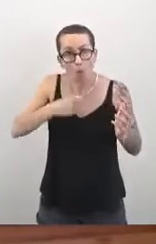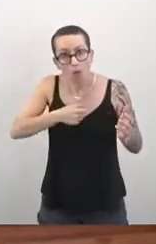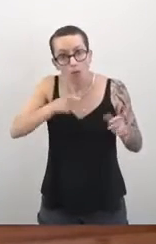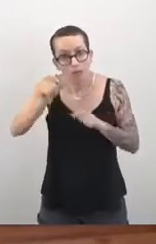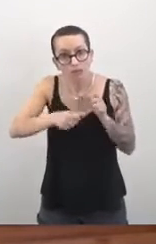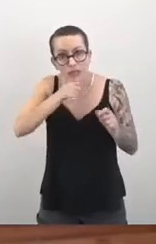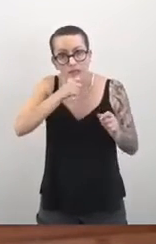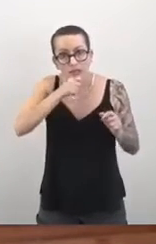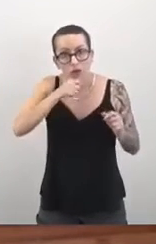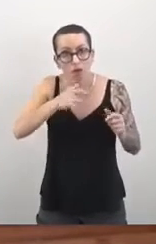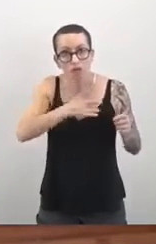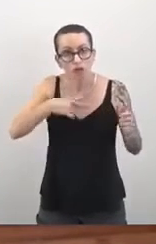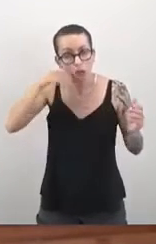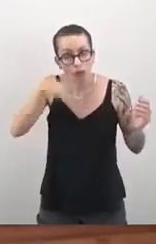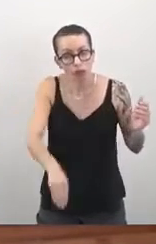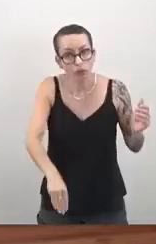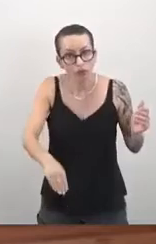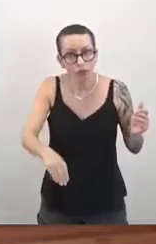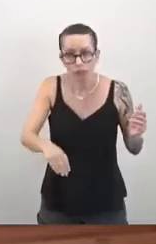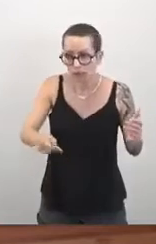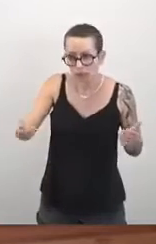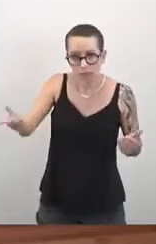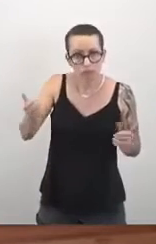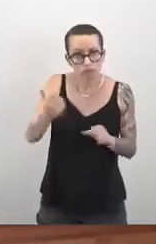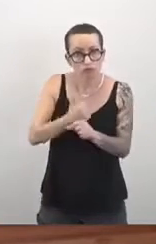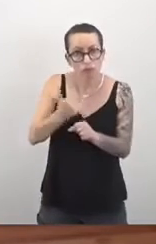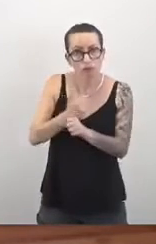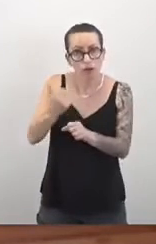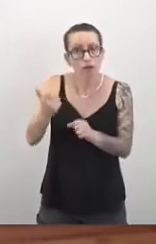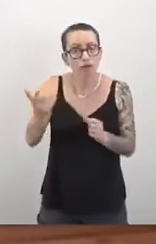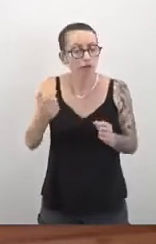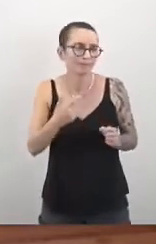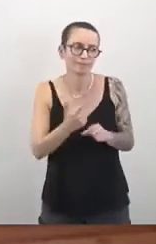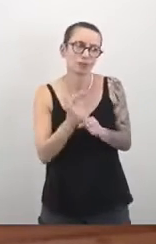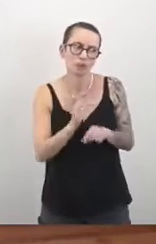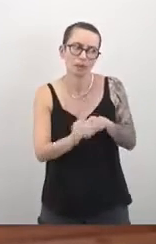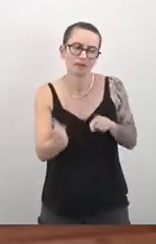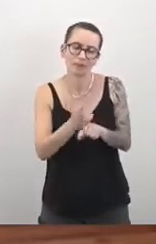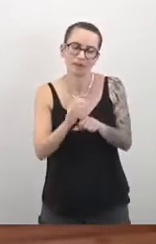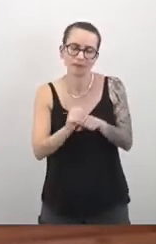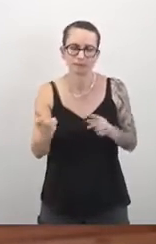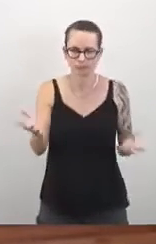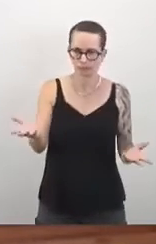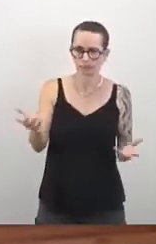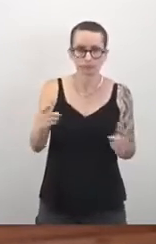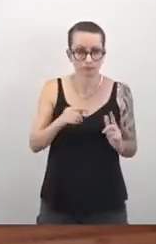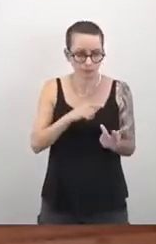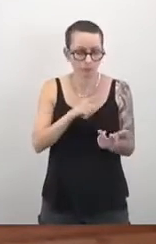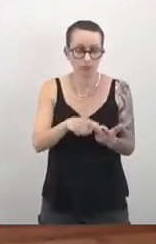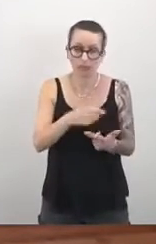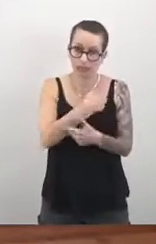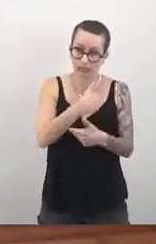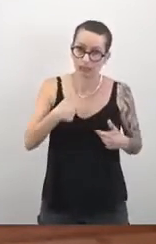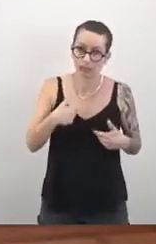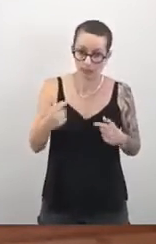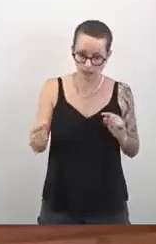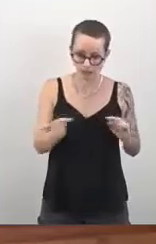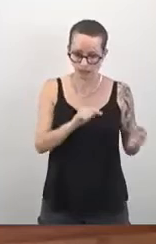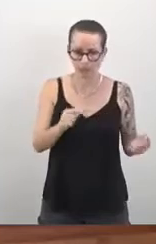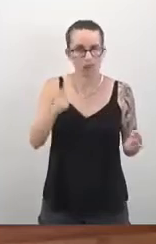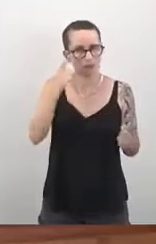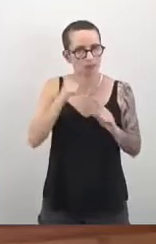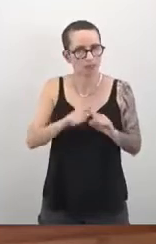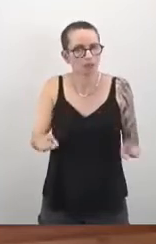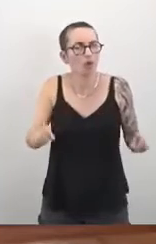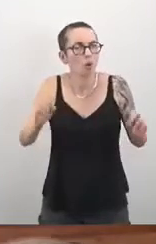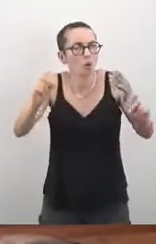ça. Donc en fait, à chaque fois, la réponse, c'est d'expliquer qu'il y a 2 ans, on n'avait pas fait ça. Dernière chose, on est dans un débat contradictoire ou on n'est pas dans un